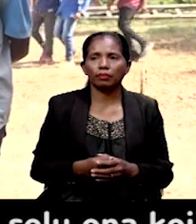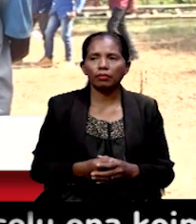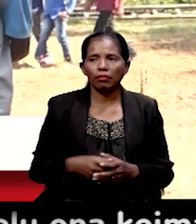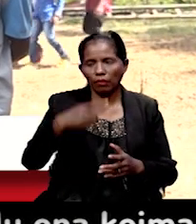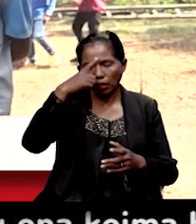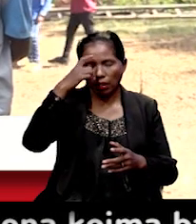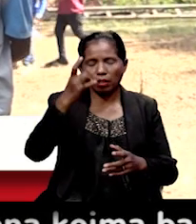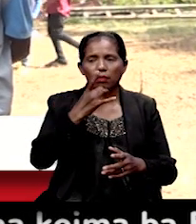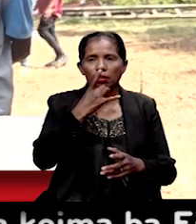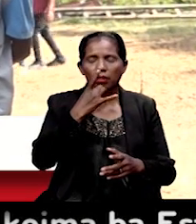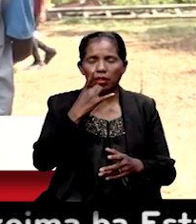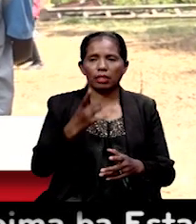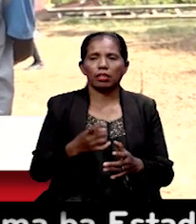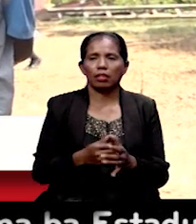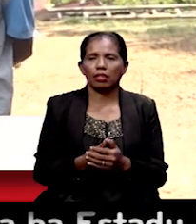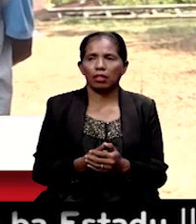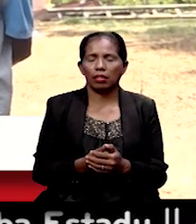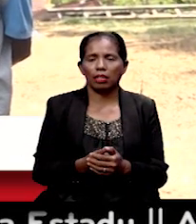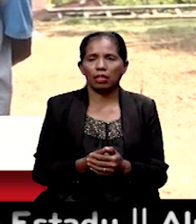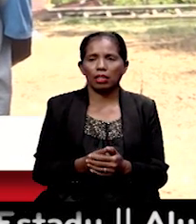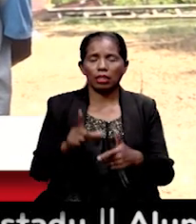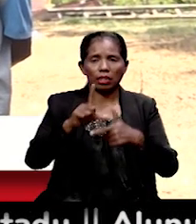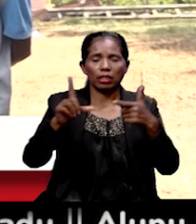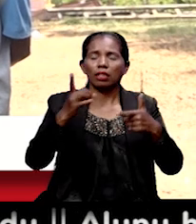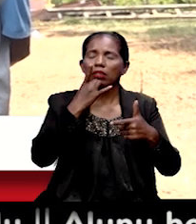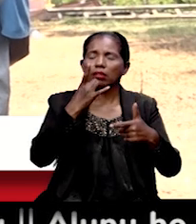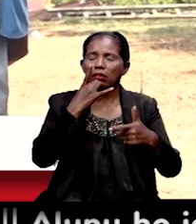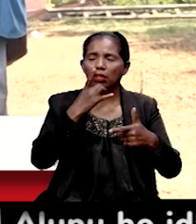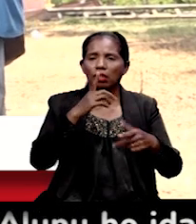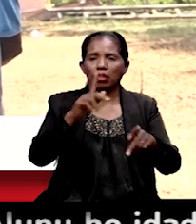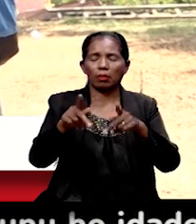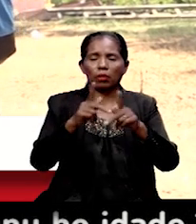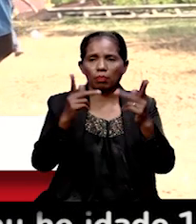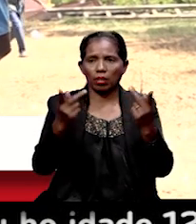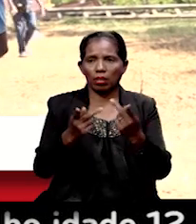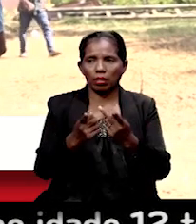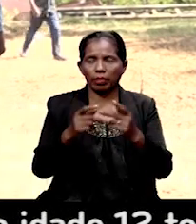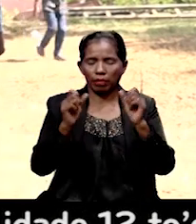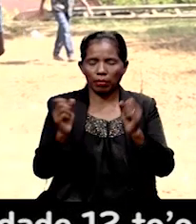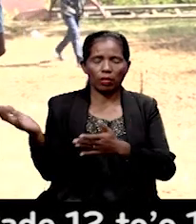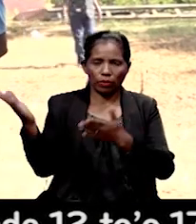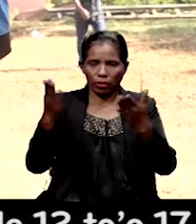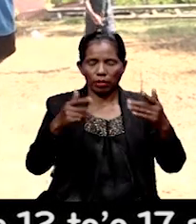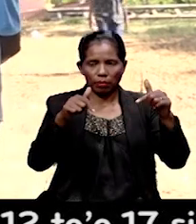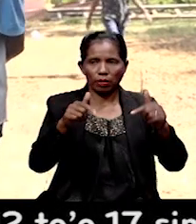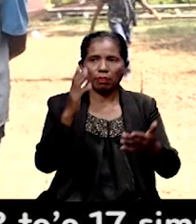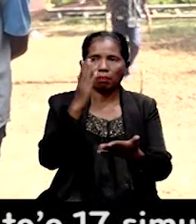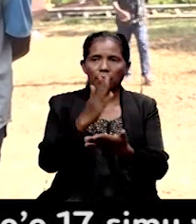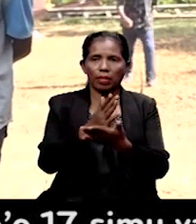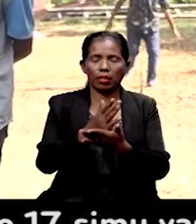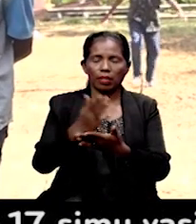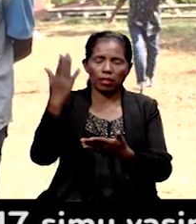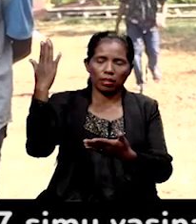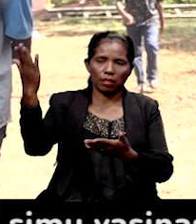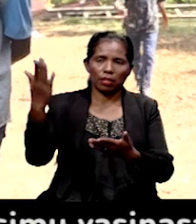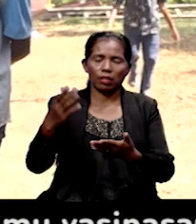de eletricidade ne komunidade husi kompania konsege dada duniti onamai. Para hela di tiha parteleten